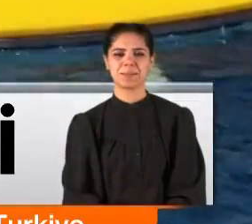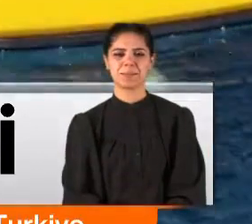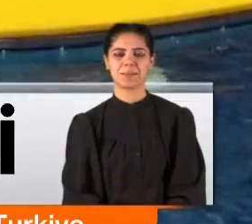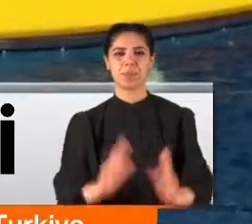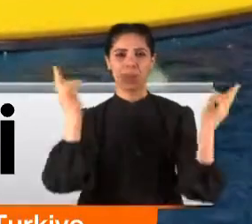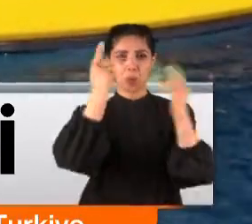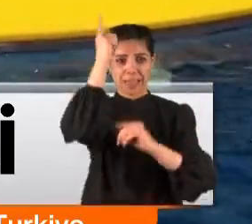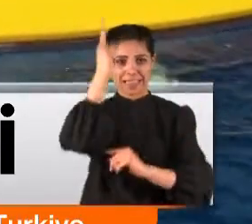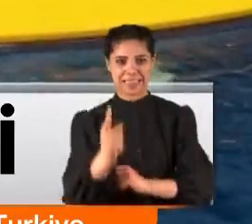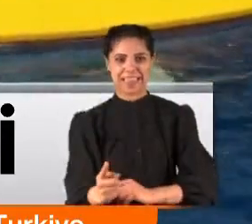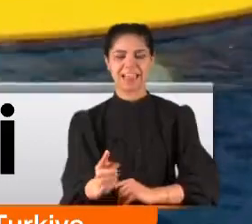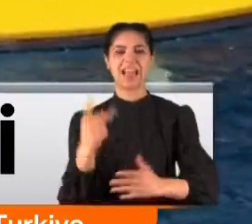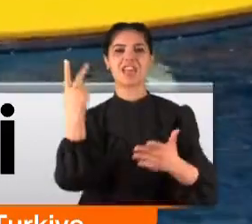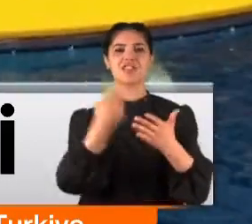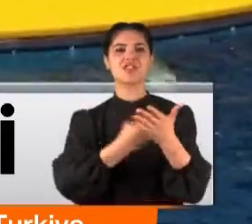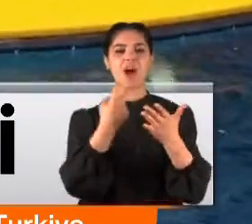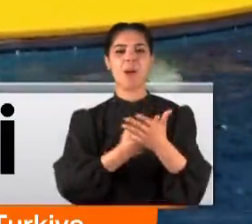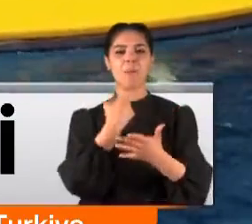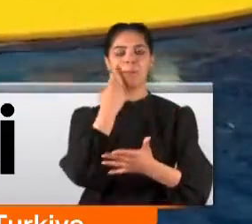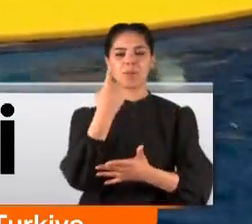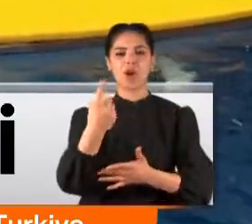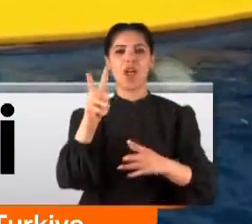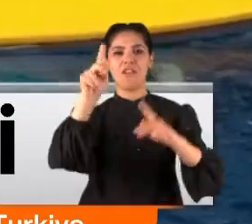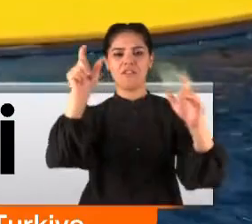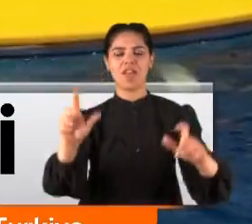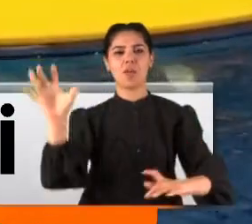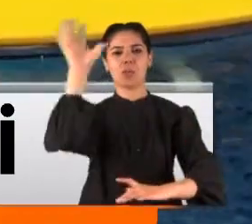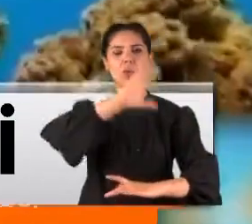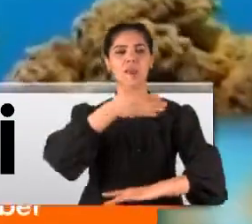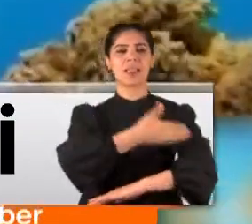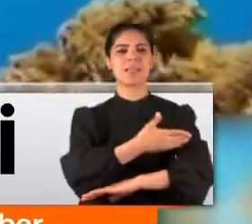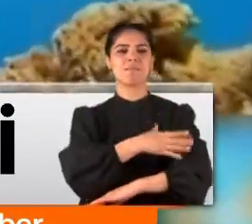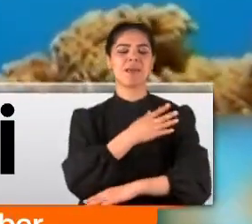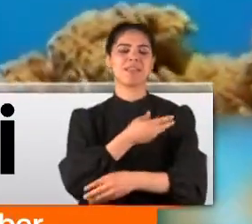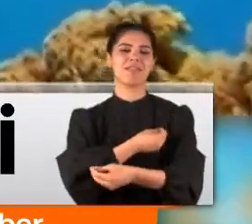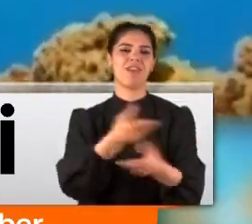Dünyada ilk kez şeffaf bir denizaltı Vietnam'da turistlerin hizmetinde.